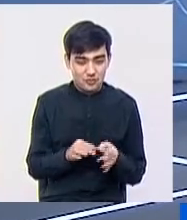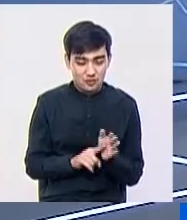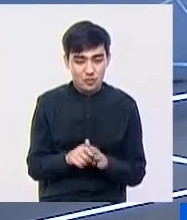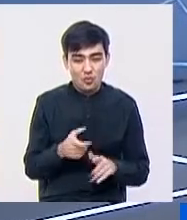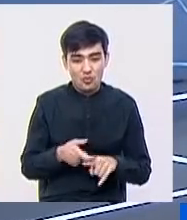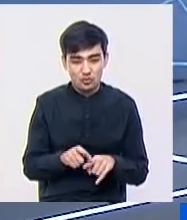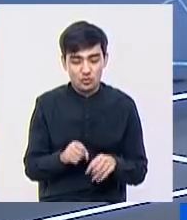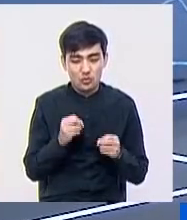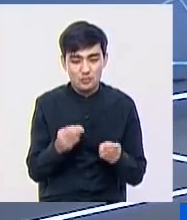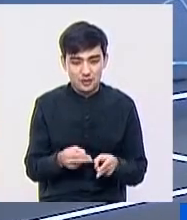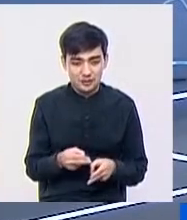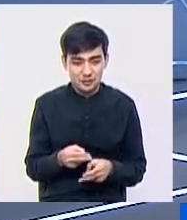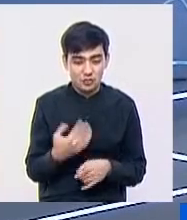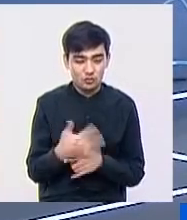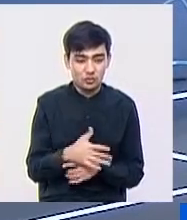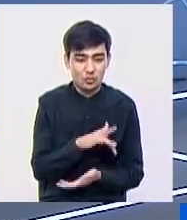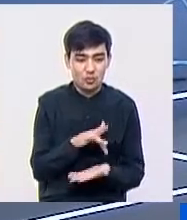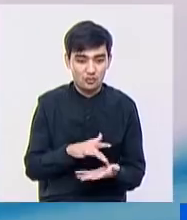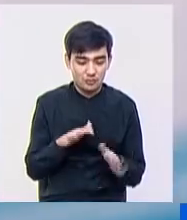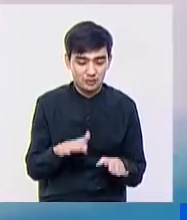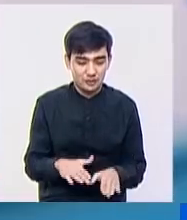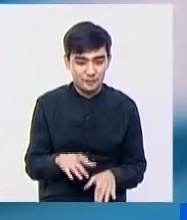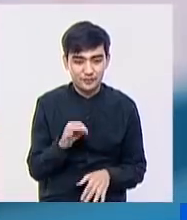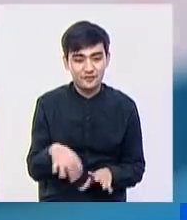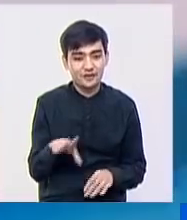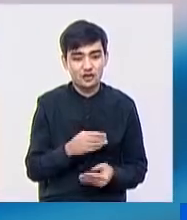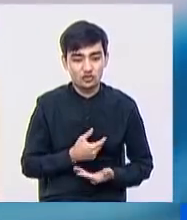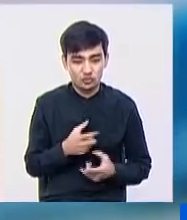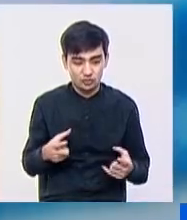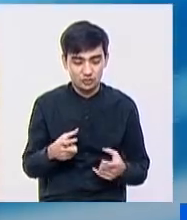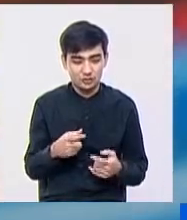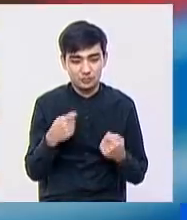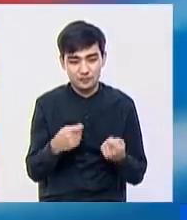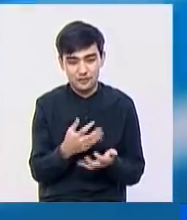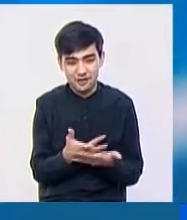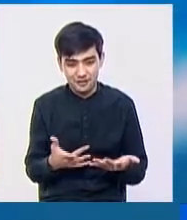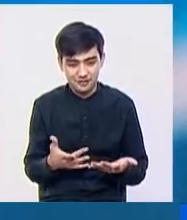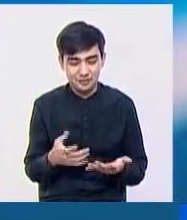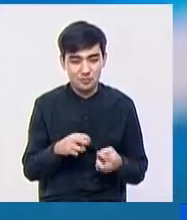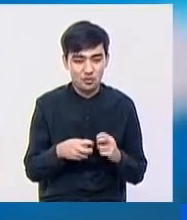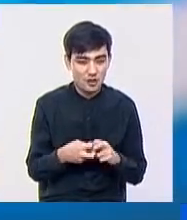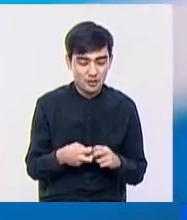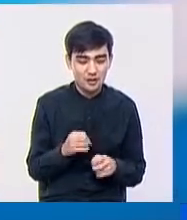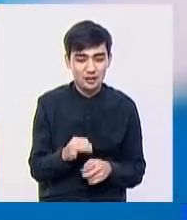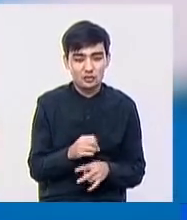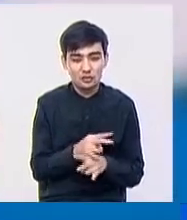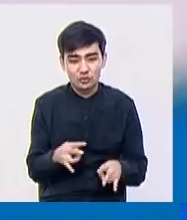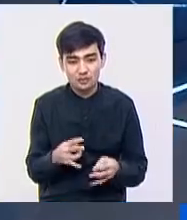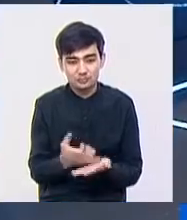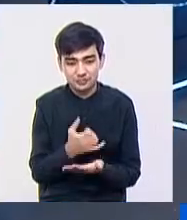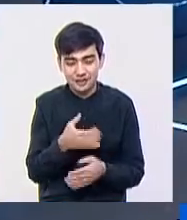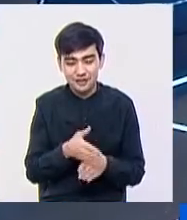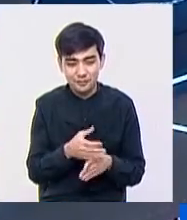очень опасно находиться на улицах города. Все жители сталкиваются с продовольственными, да, проблемами, никто не может найти